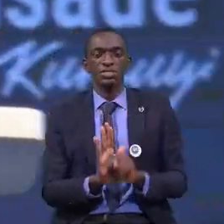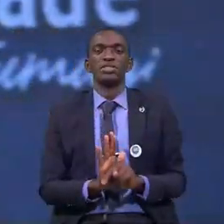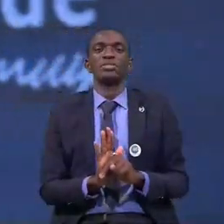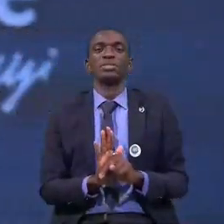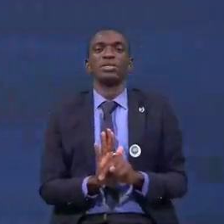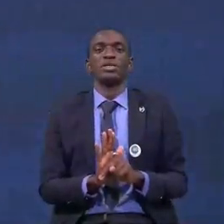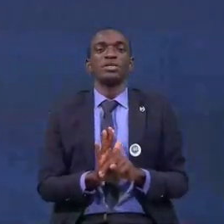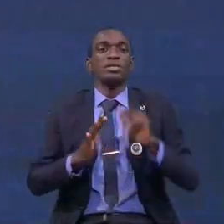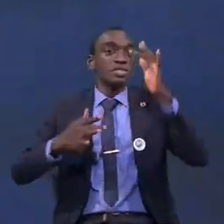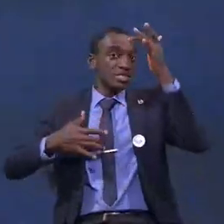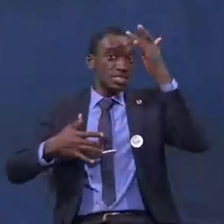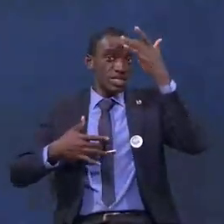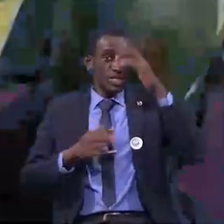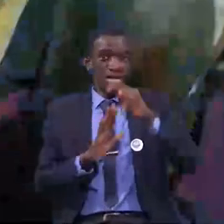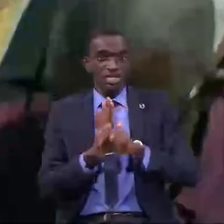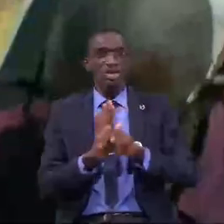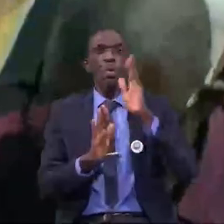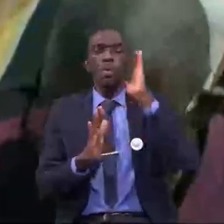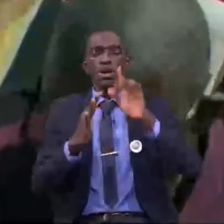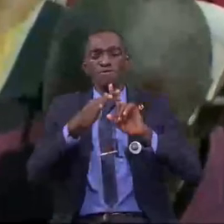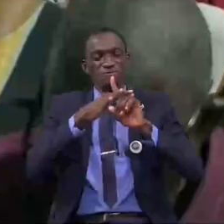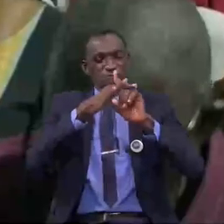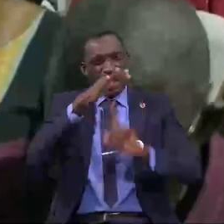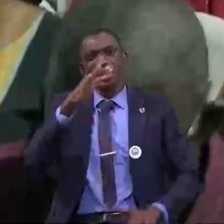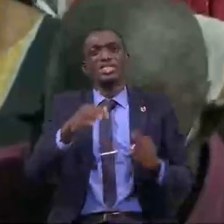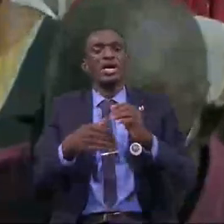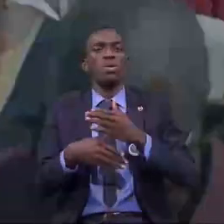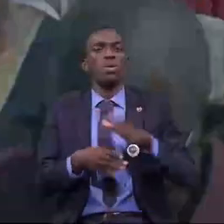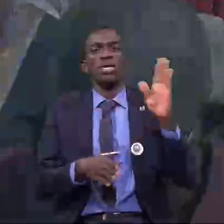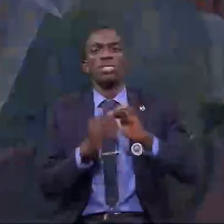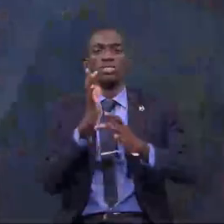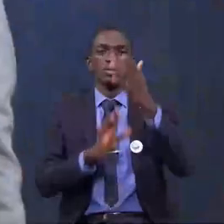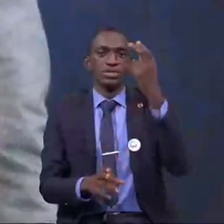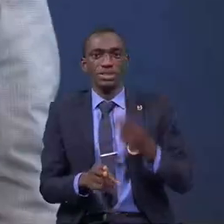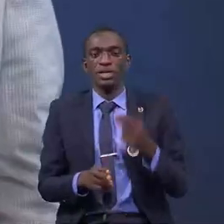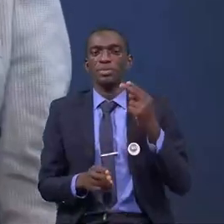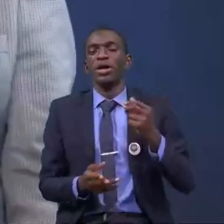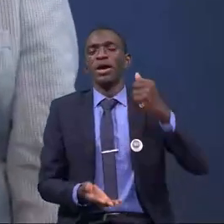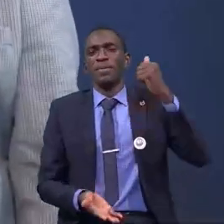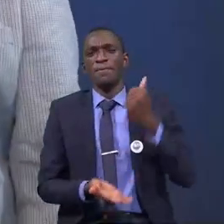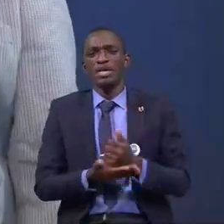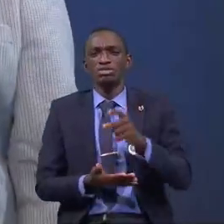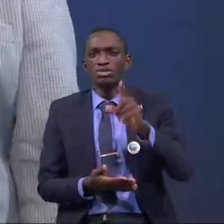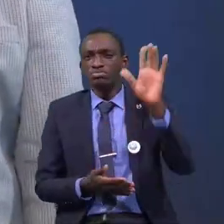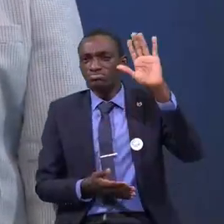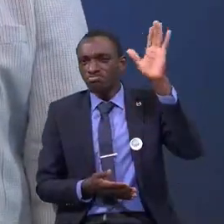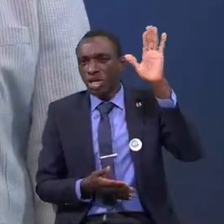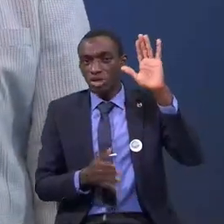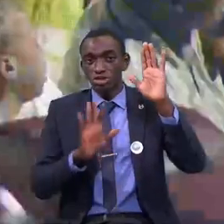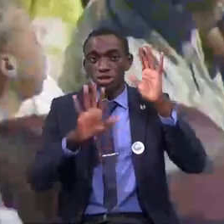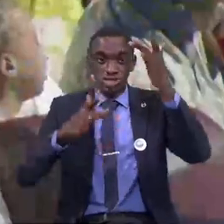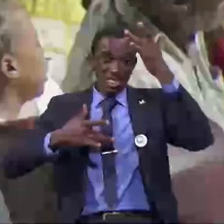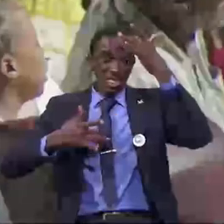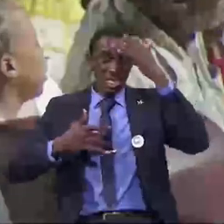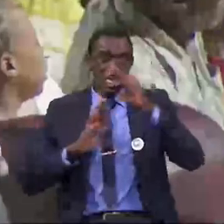la maladie va disparaître. Où es-tu là-bas? Ta